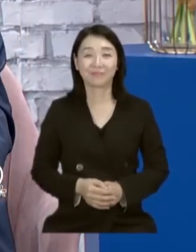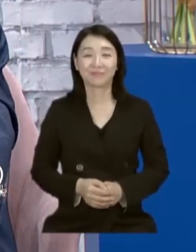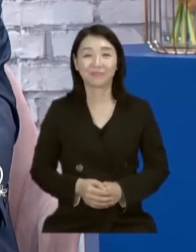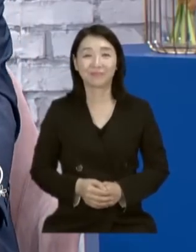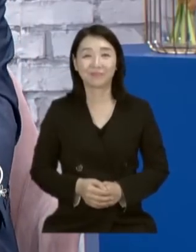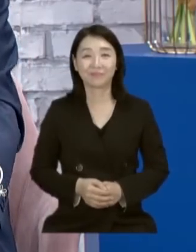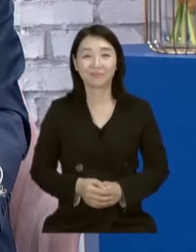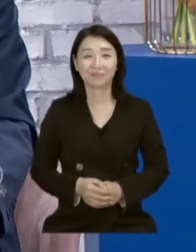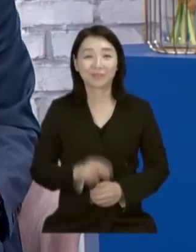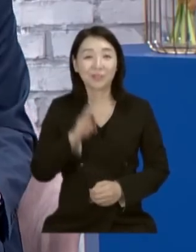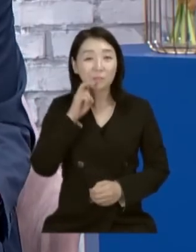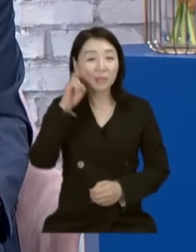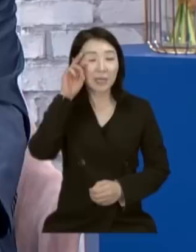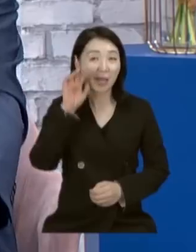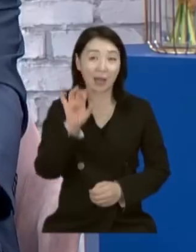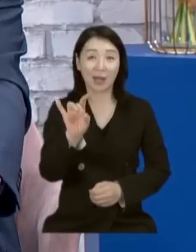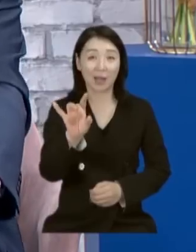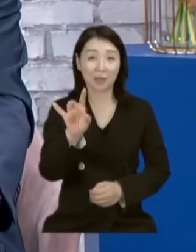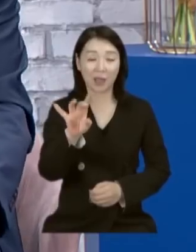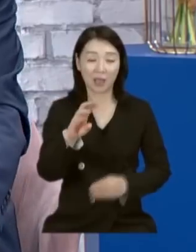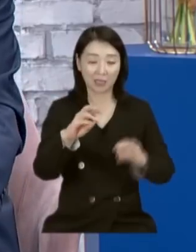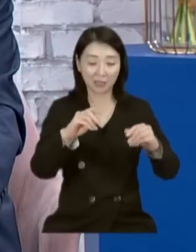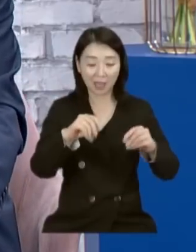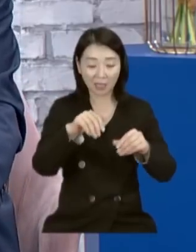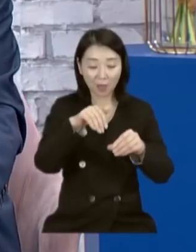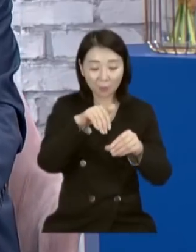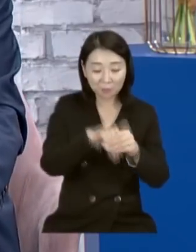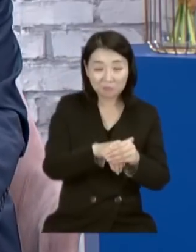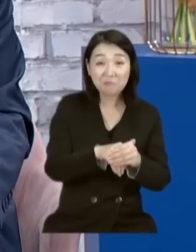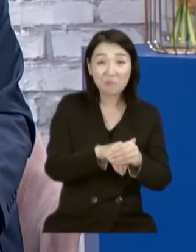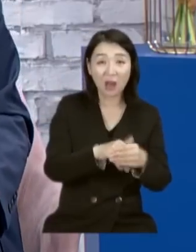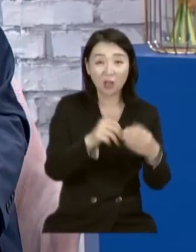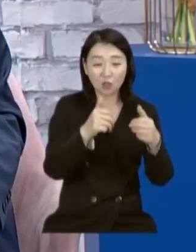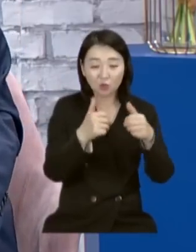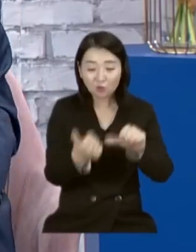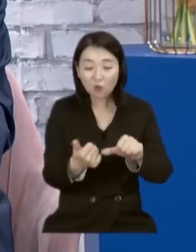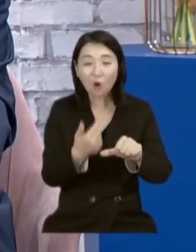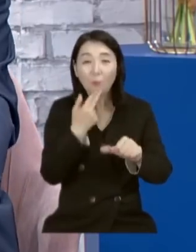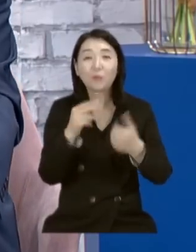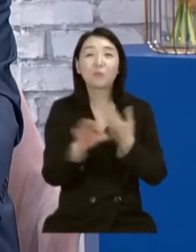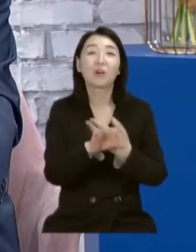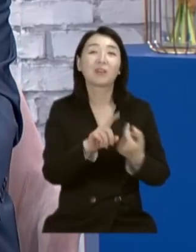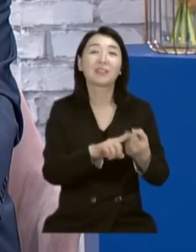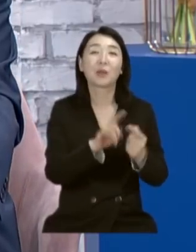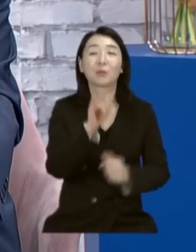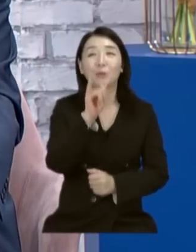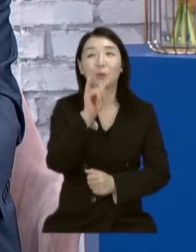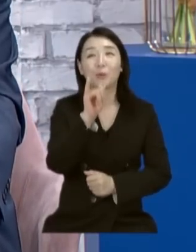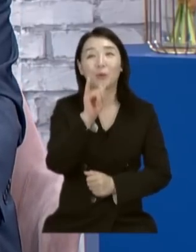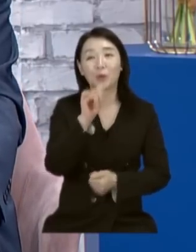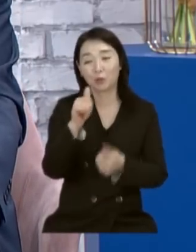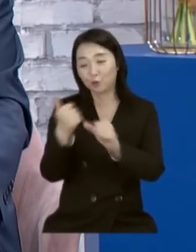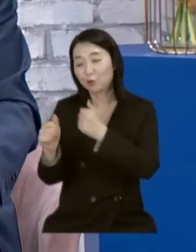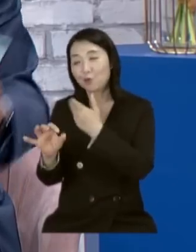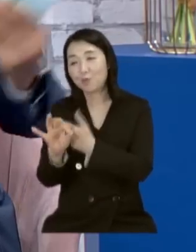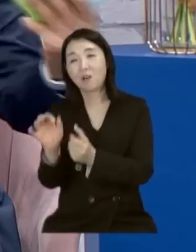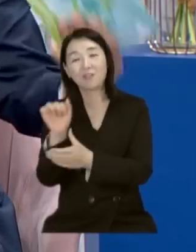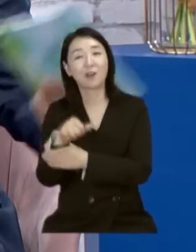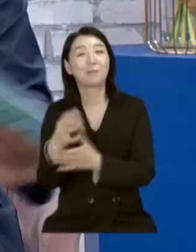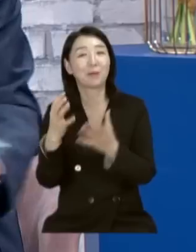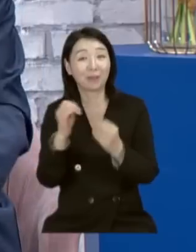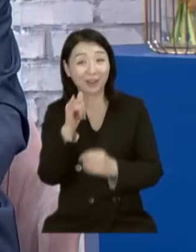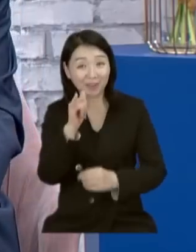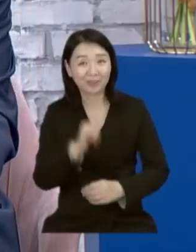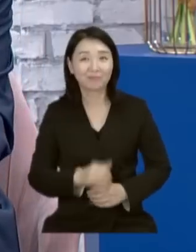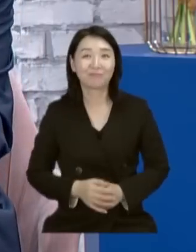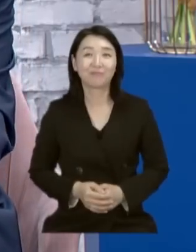네. 하나의 미랄이 땅에 떨어져 죽지 않으면 그대로 있고. 그렇죠. 이 하나의 미랄이 죽으면 많은